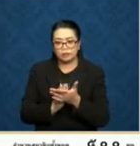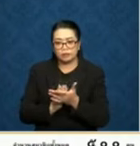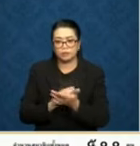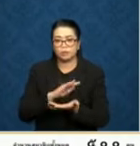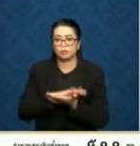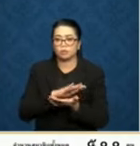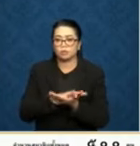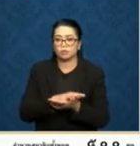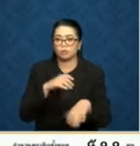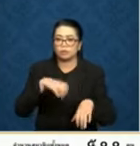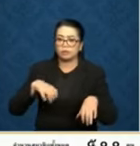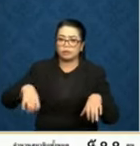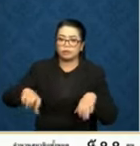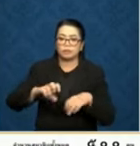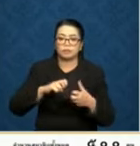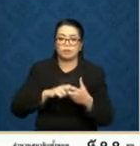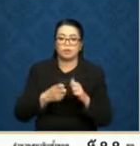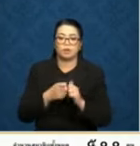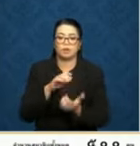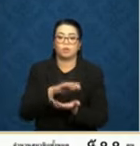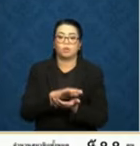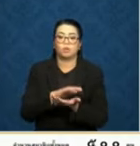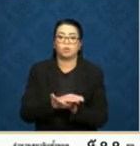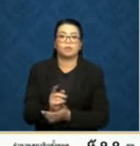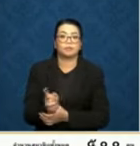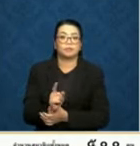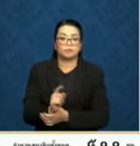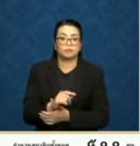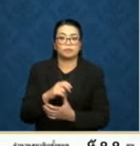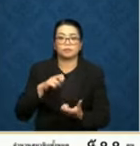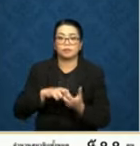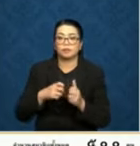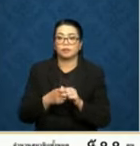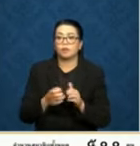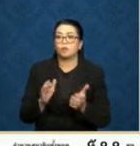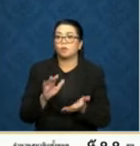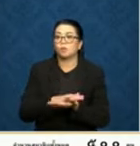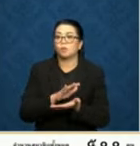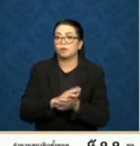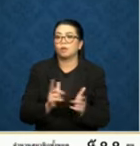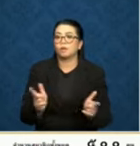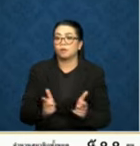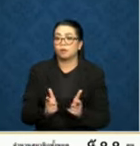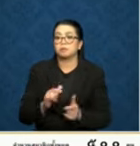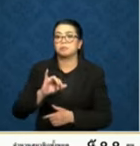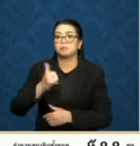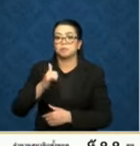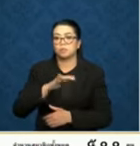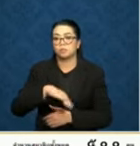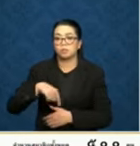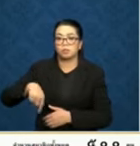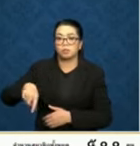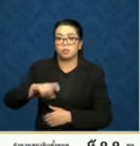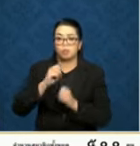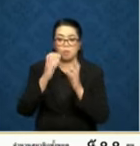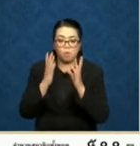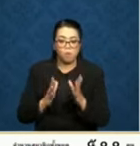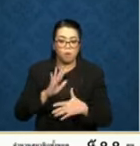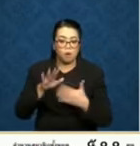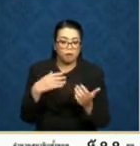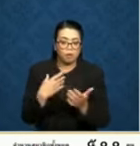บางโงเรียน ปัหาของโงเรีนขนาเลกคืออะไรครัปัญหาของโงเรนขนาดเล็กก็คือ ในบางโงเรีน มีครูทั้โงเรียน